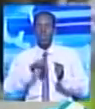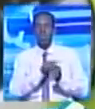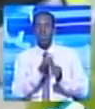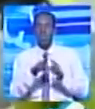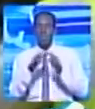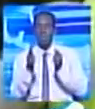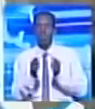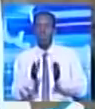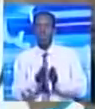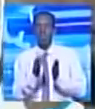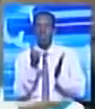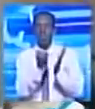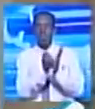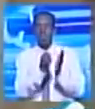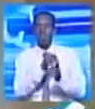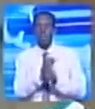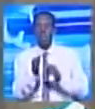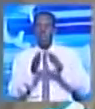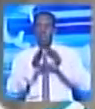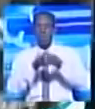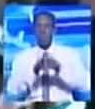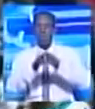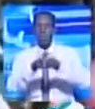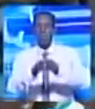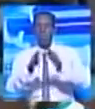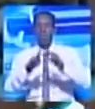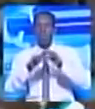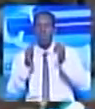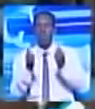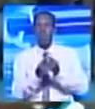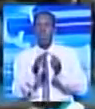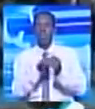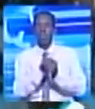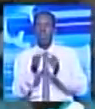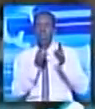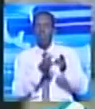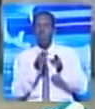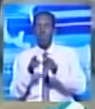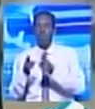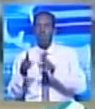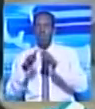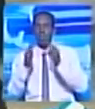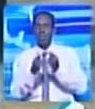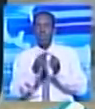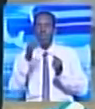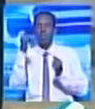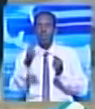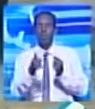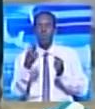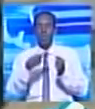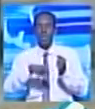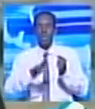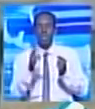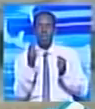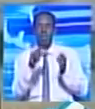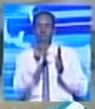yéménite. Arrivé à Parboutre, comme la plupart de ses concitoyens, fuyant la guerre au Yémen, il débarque, séjourne quelques mois durant dans le camp